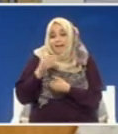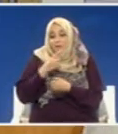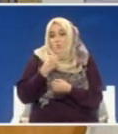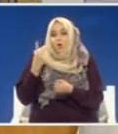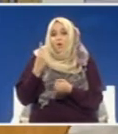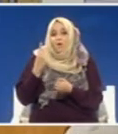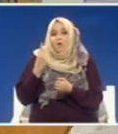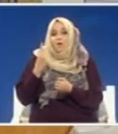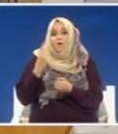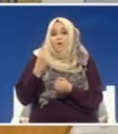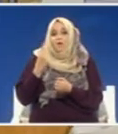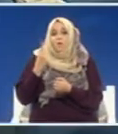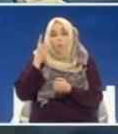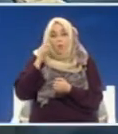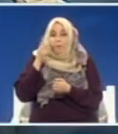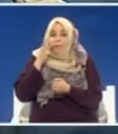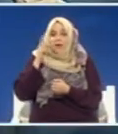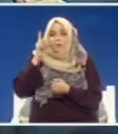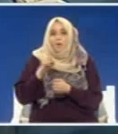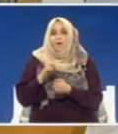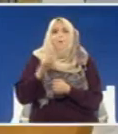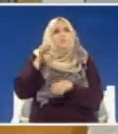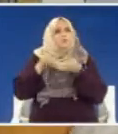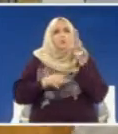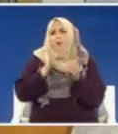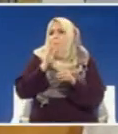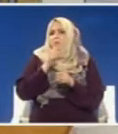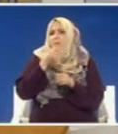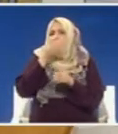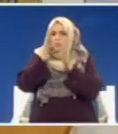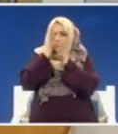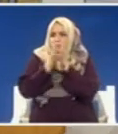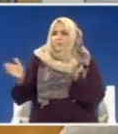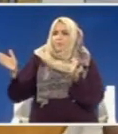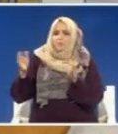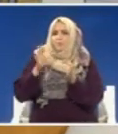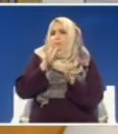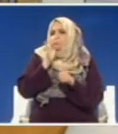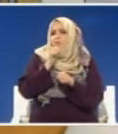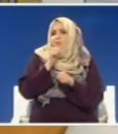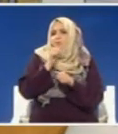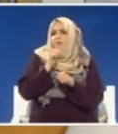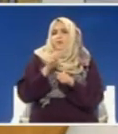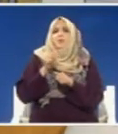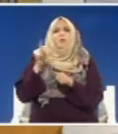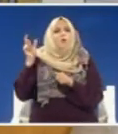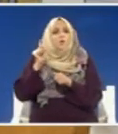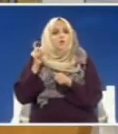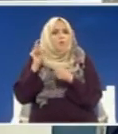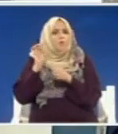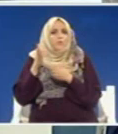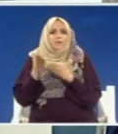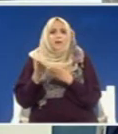لا يحكم بهذا المنع وبهذا العزل وبهذا القطيعة أبدا. لا الشرع يرضى هذا القطع، ولا